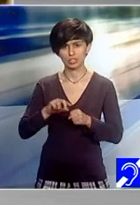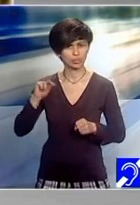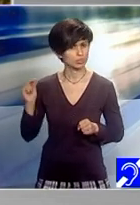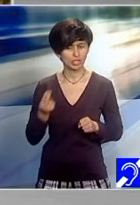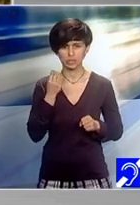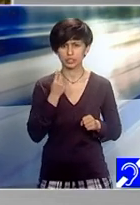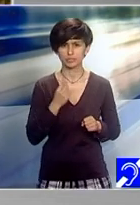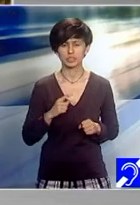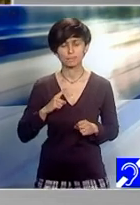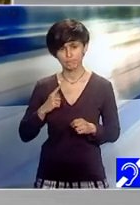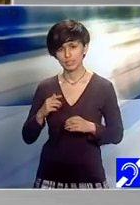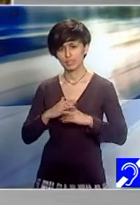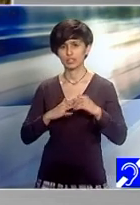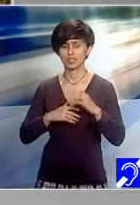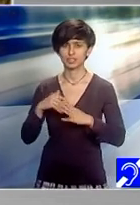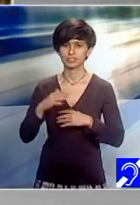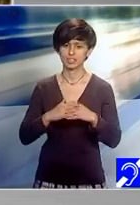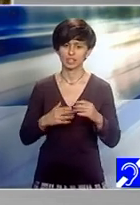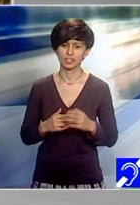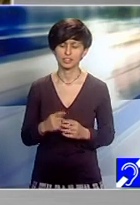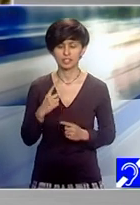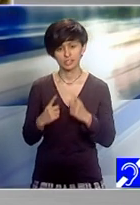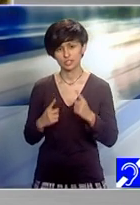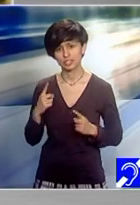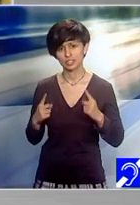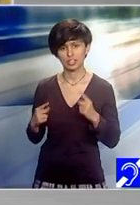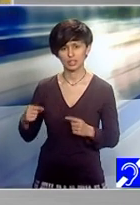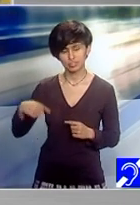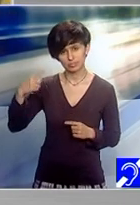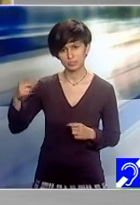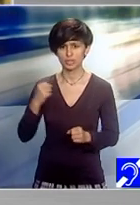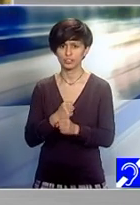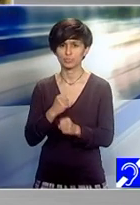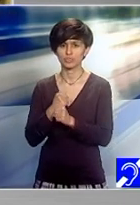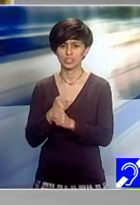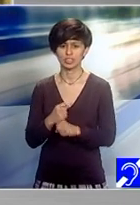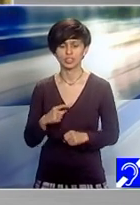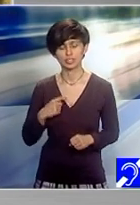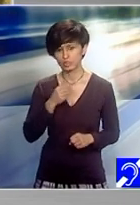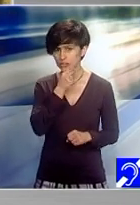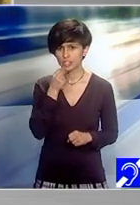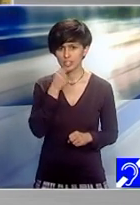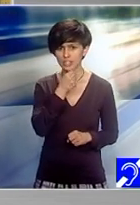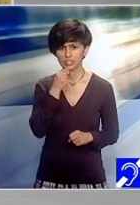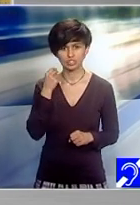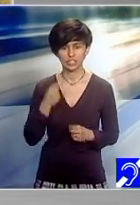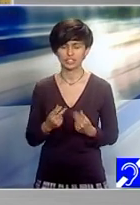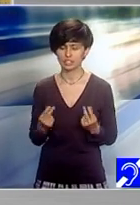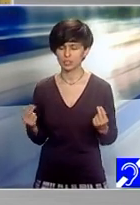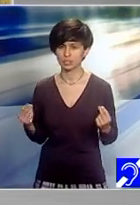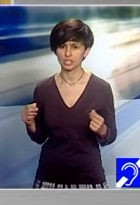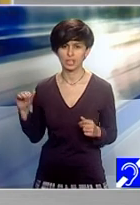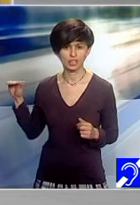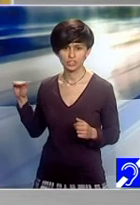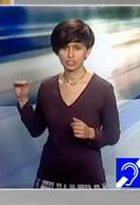există talentul, dacă va mai exista și munca în continuare, există toate șansele ca acești copii despre care am vorbit să